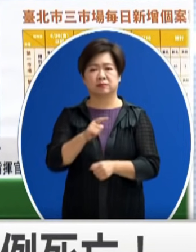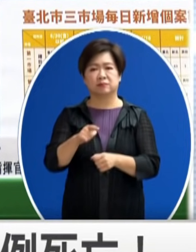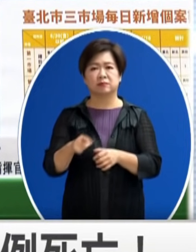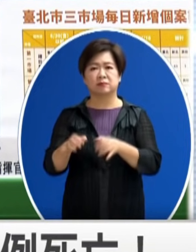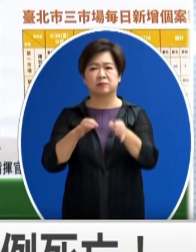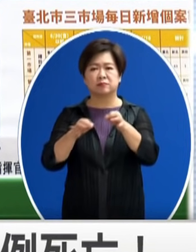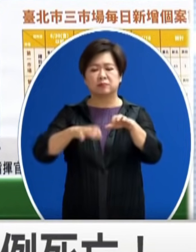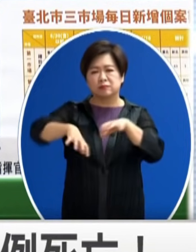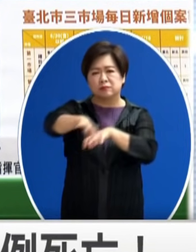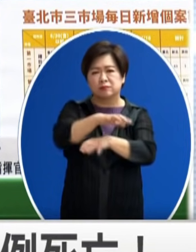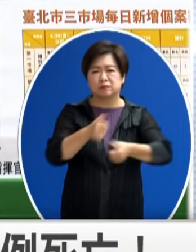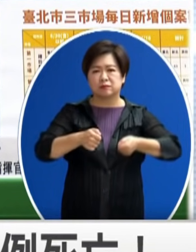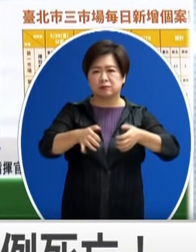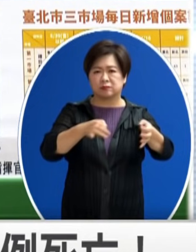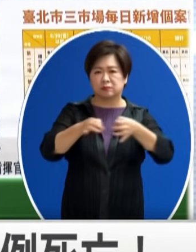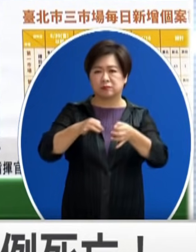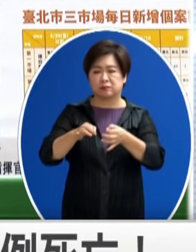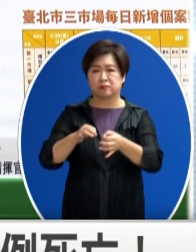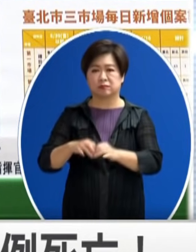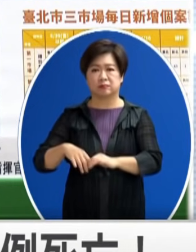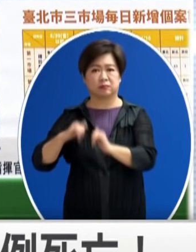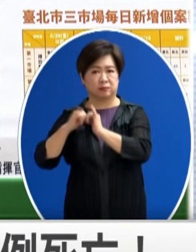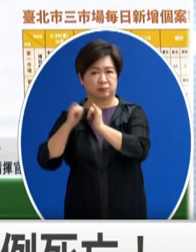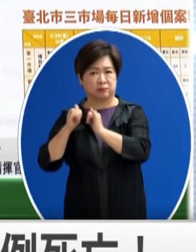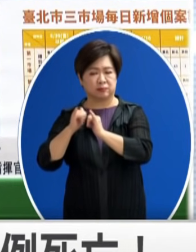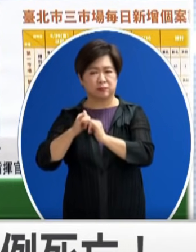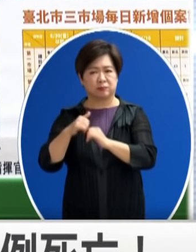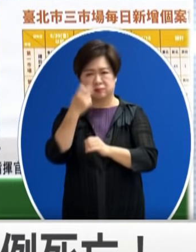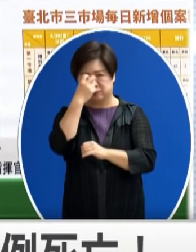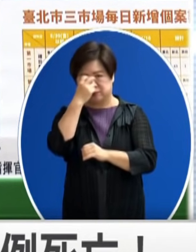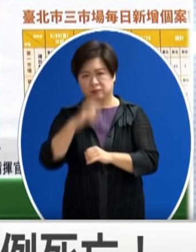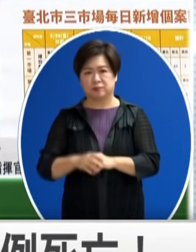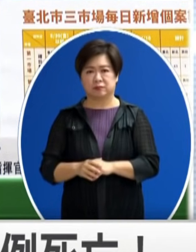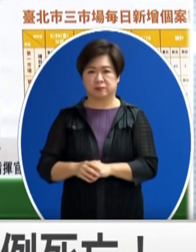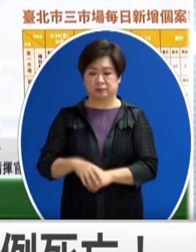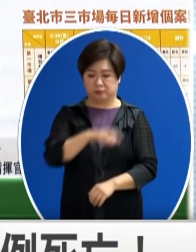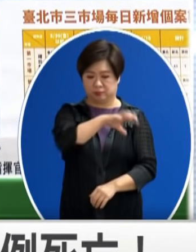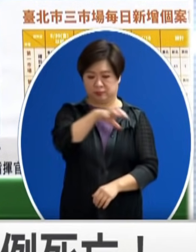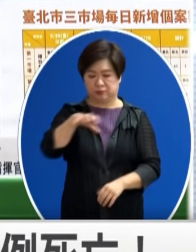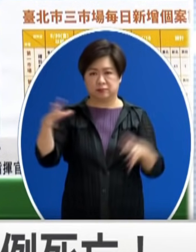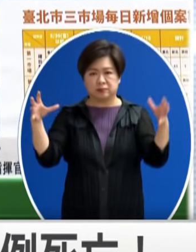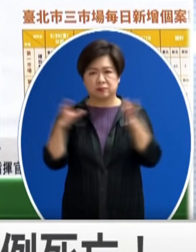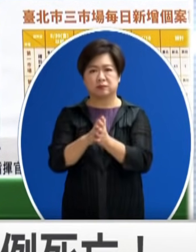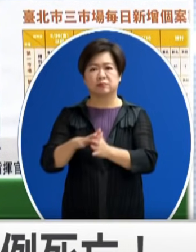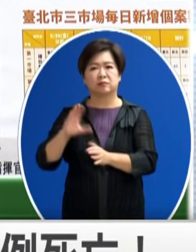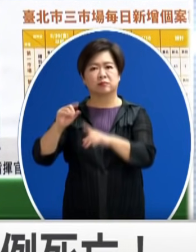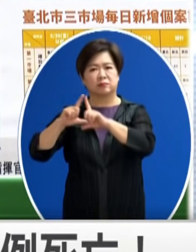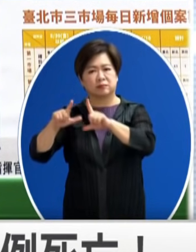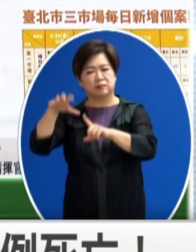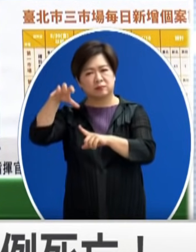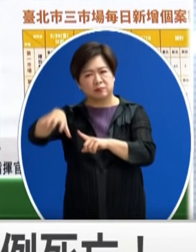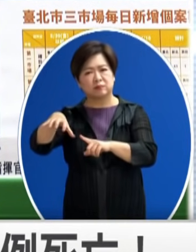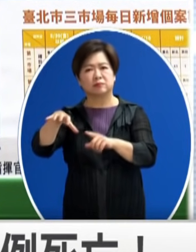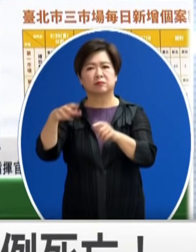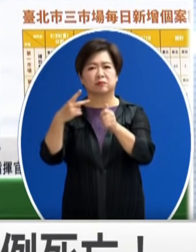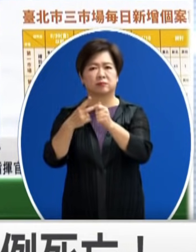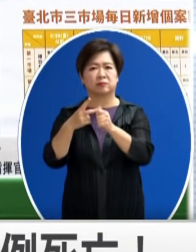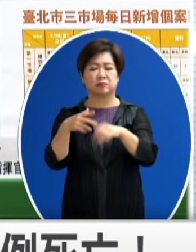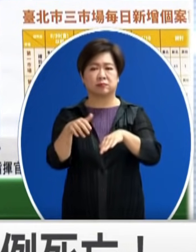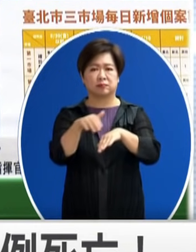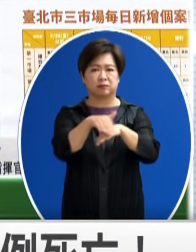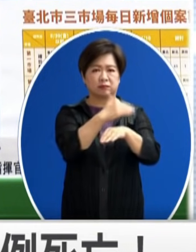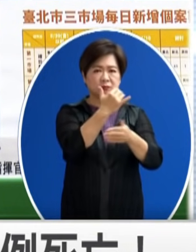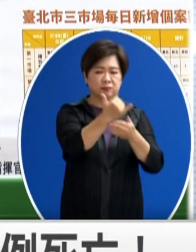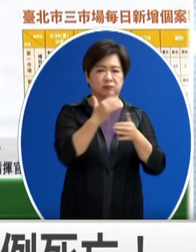边的摊商及社区的筛检，哈，三日在不管是在万大的采检站，或是滨江